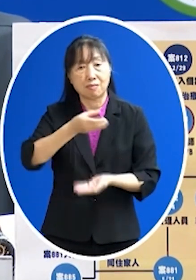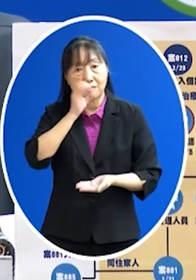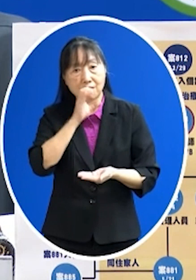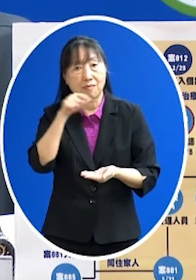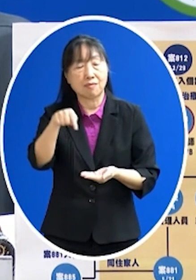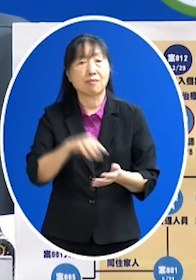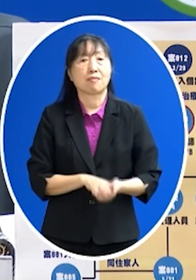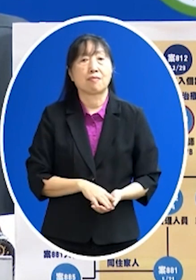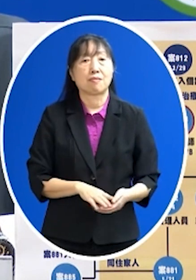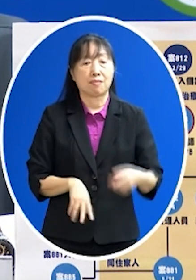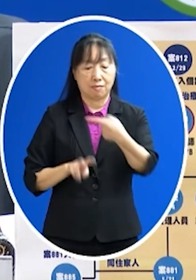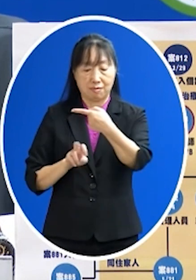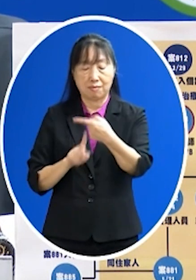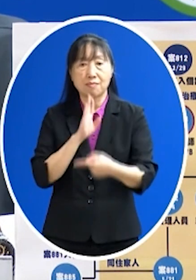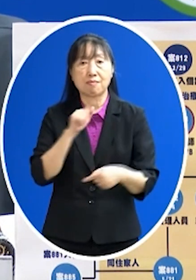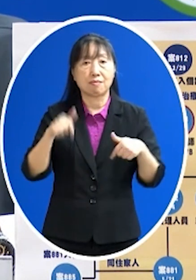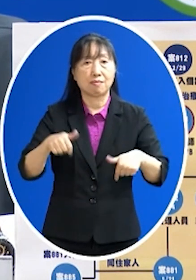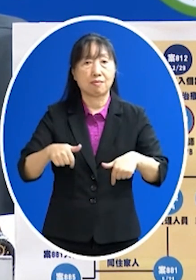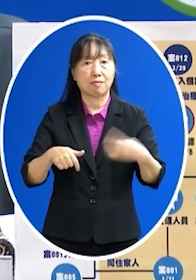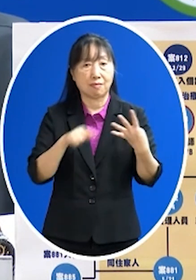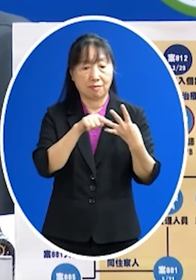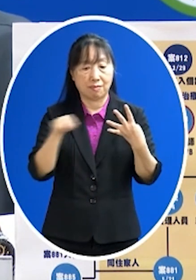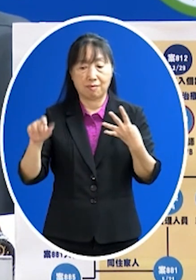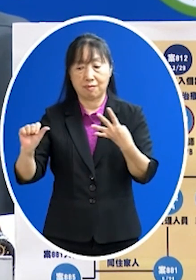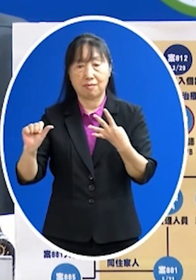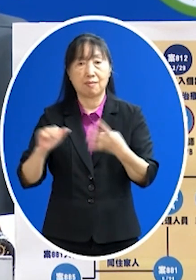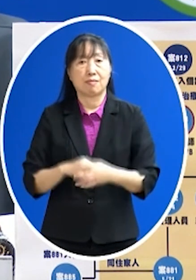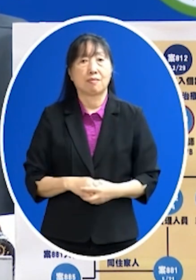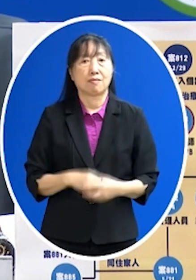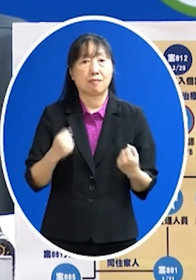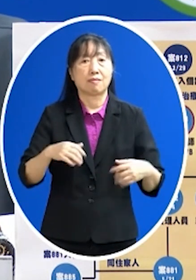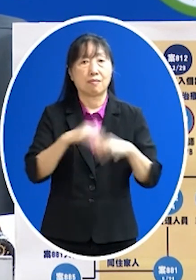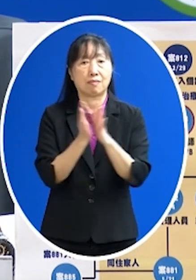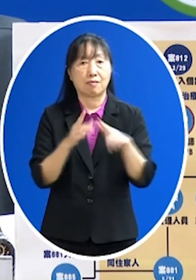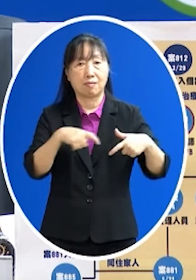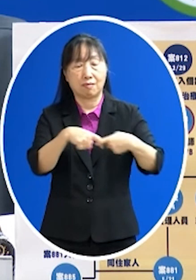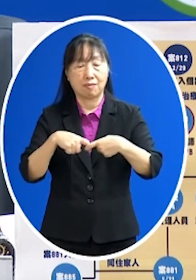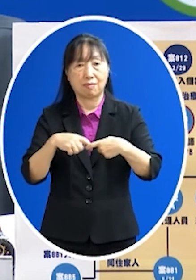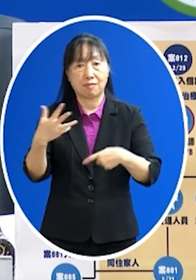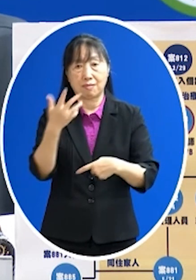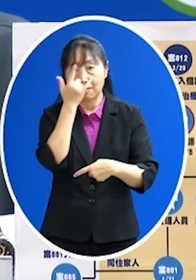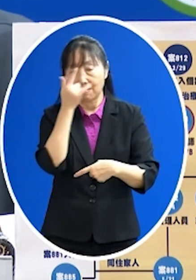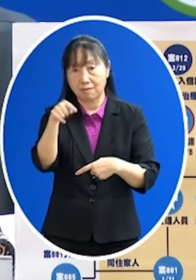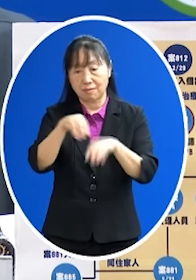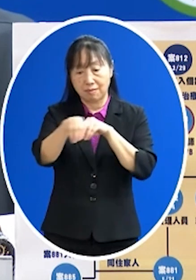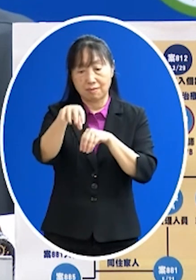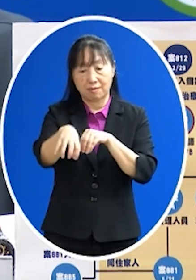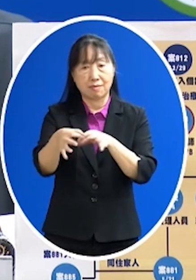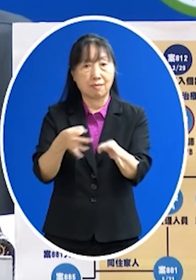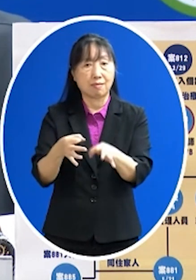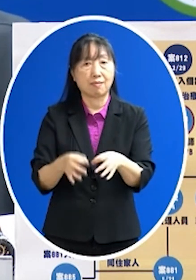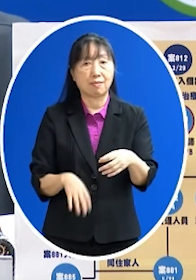那1月21号好下午的4点到5点，在全联的八德东永店。